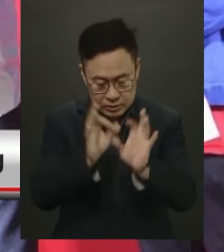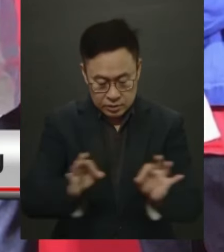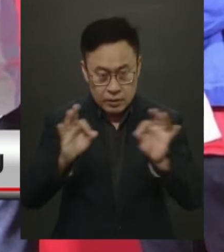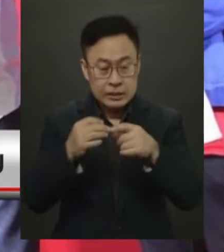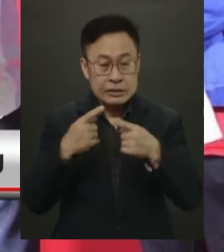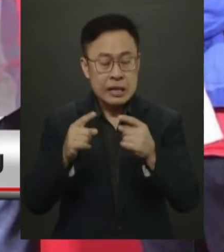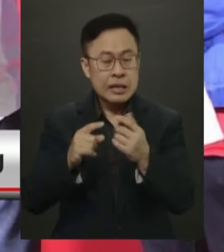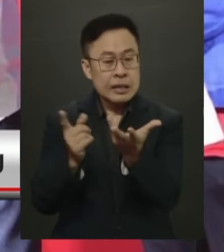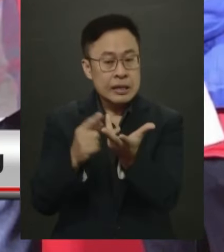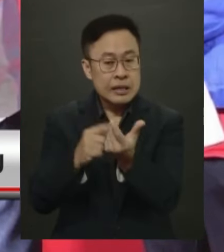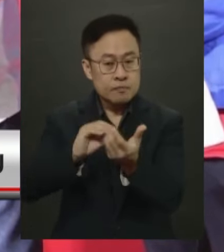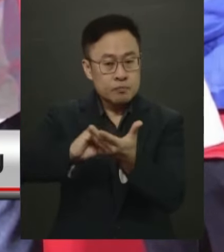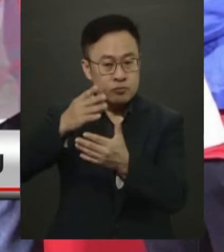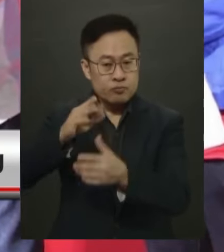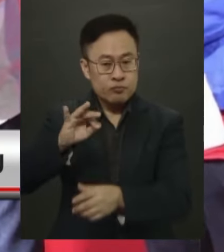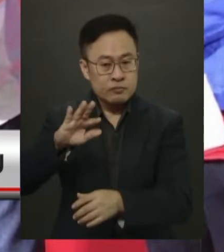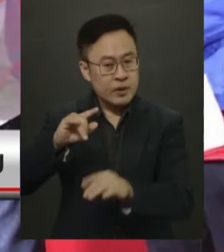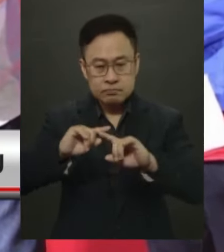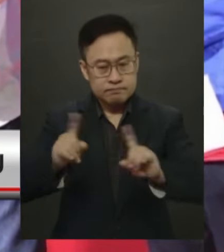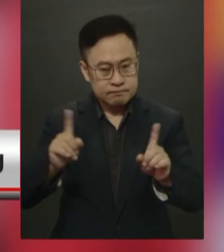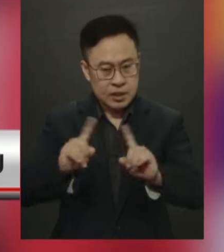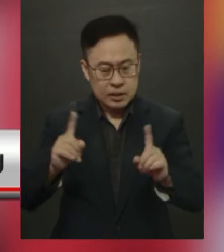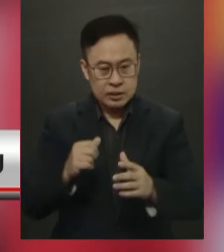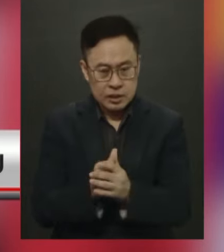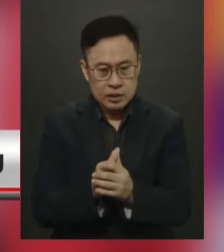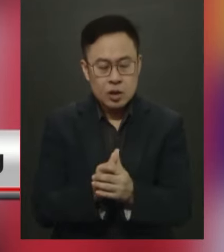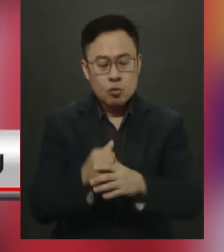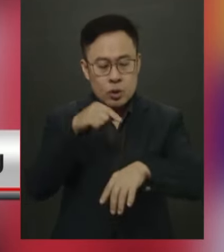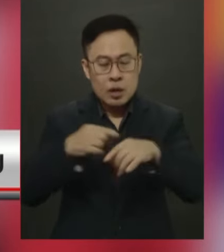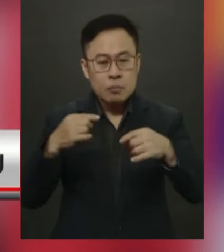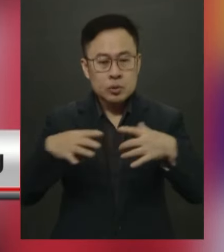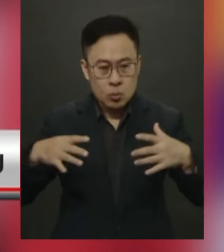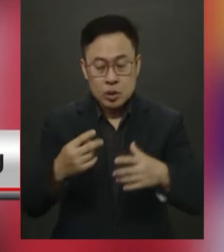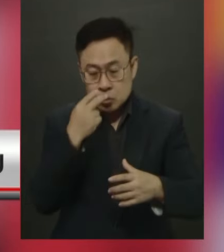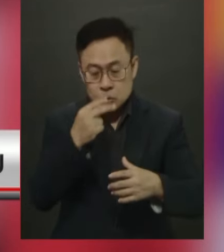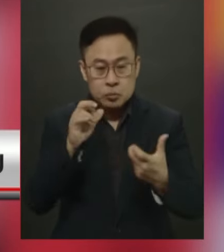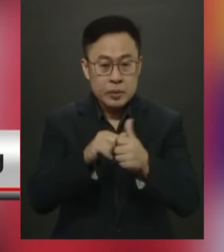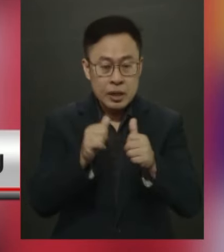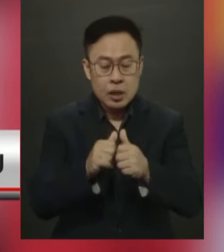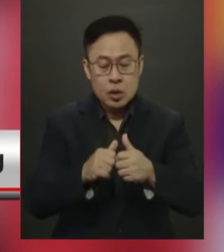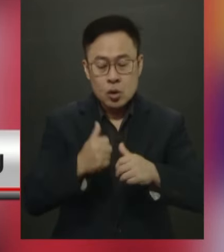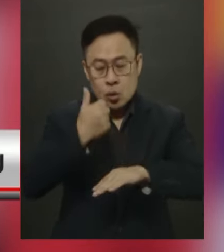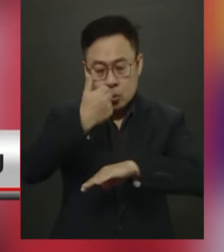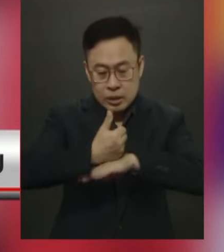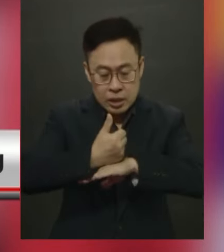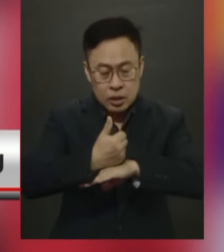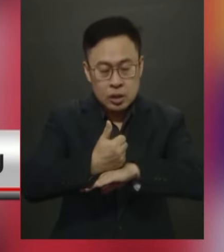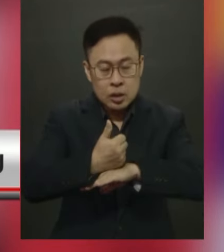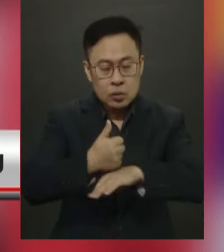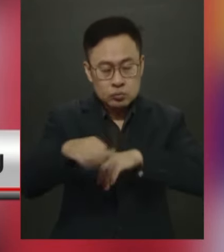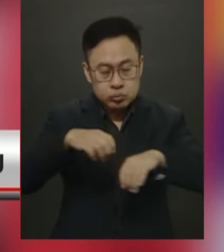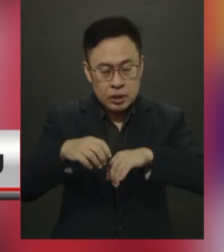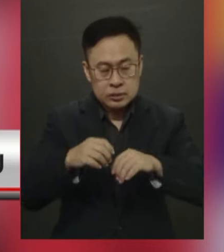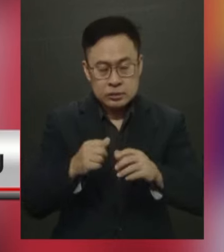ไม่ได้ตรงกับฟีฟ่าเดย์เพราะฉะนั้นเนี่ยเรื่องของการจัดการเรื่องของการเรียกตัวนักเตะจะต้องรอดูน ะ ว่าโค้ชอย่างมาซาดะอิชิอิเนี่ยจะเ